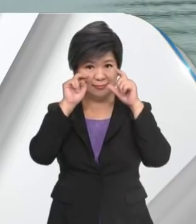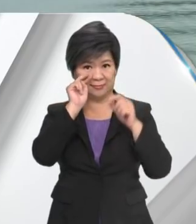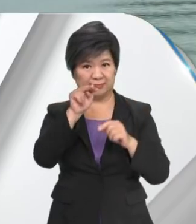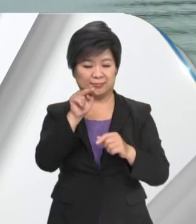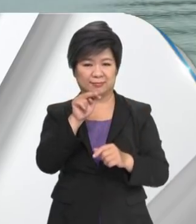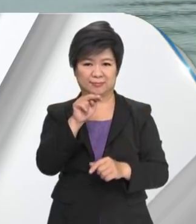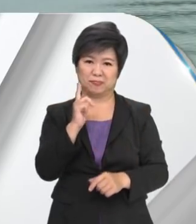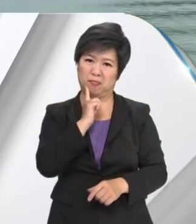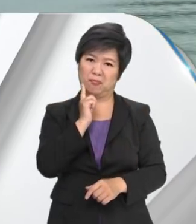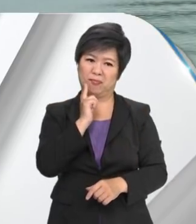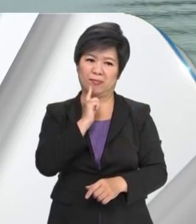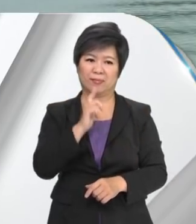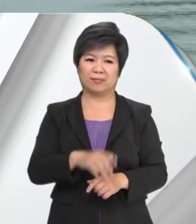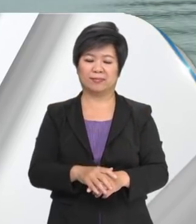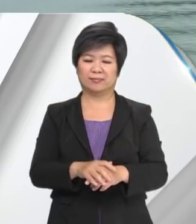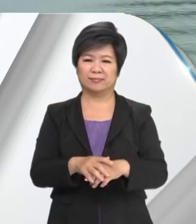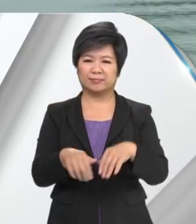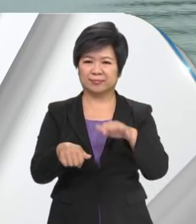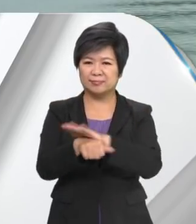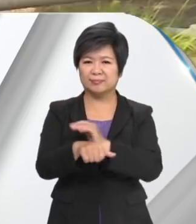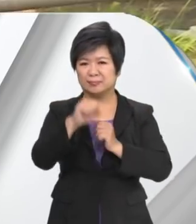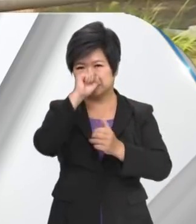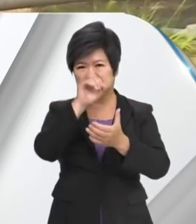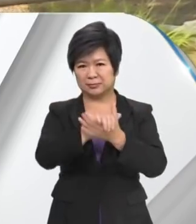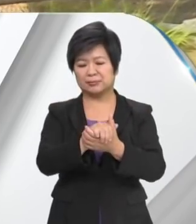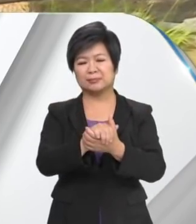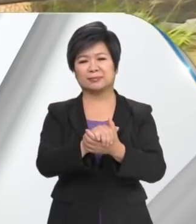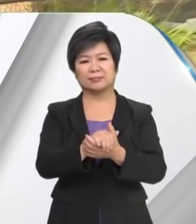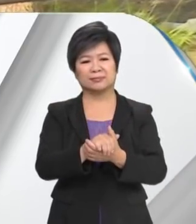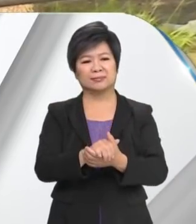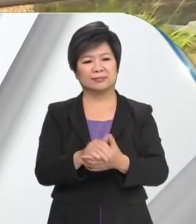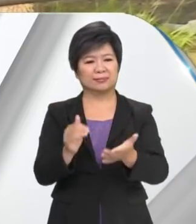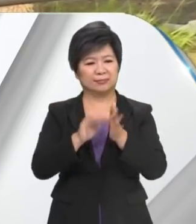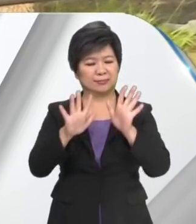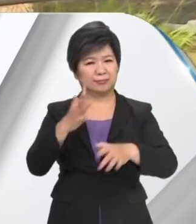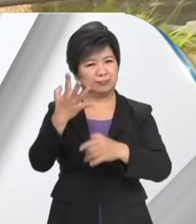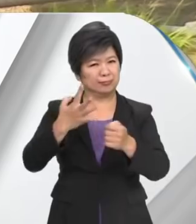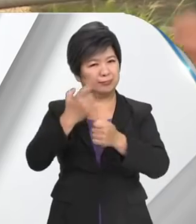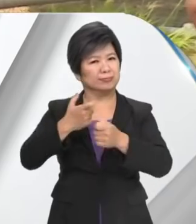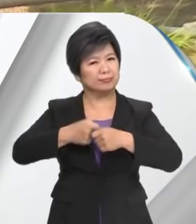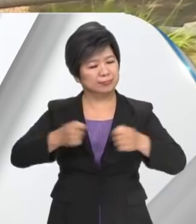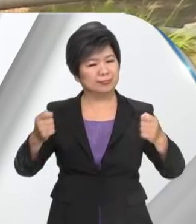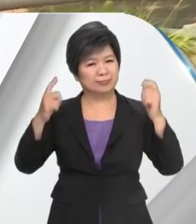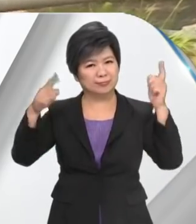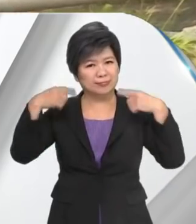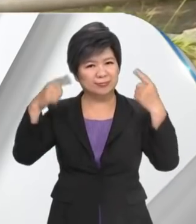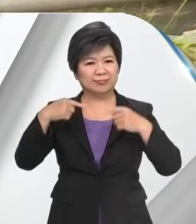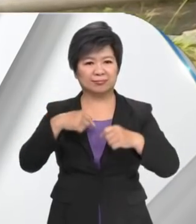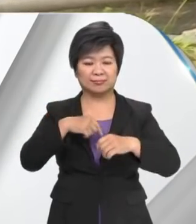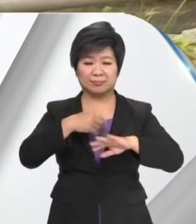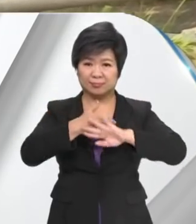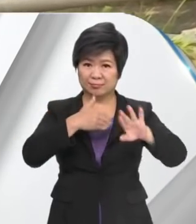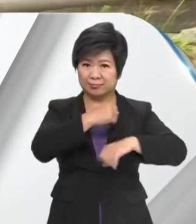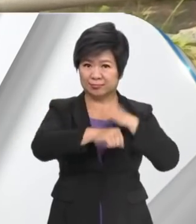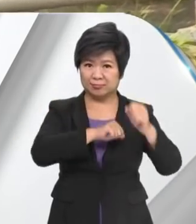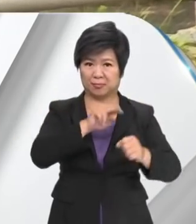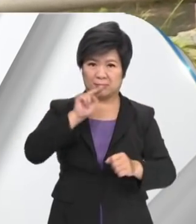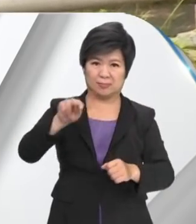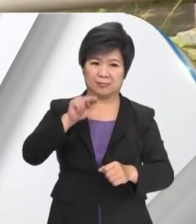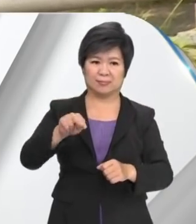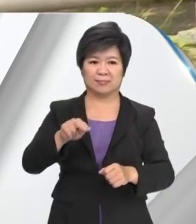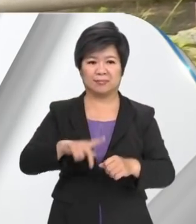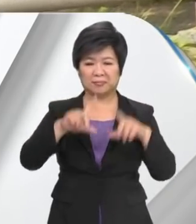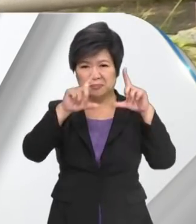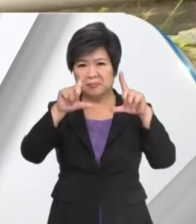么漂亮之后，然后加入好友，一车多俩诶加念的哈。我们也常常在各个活动都看到几多个地方